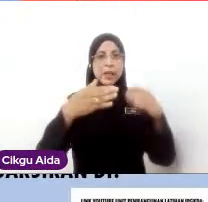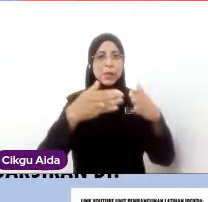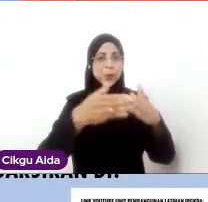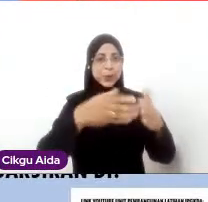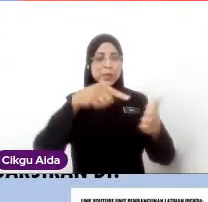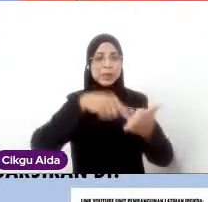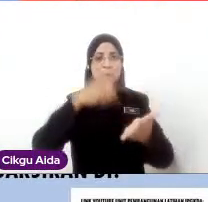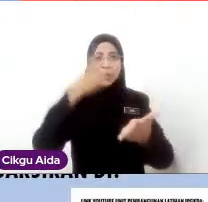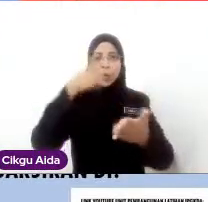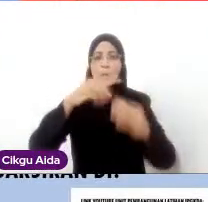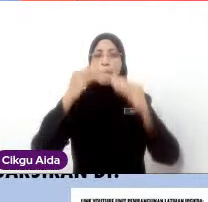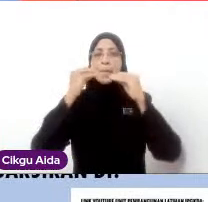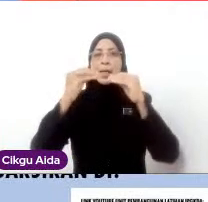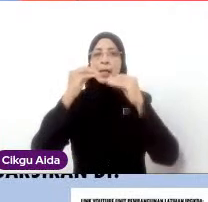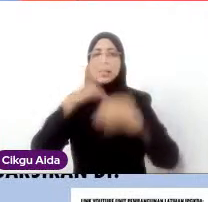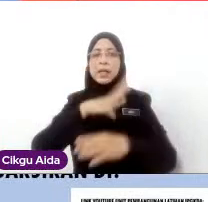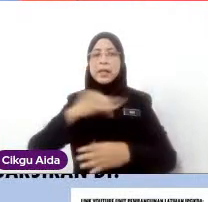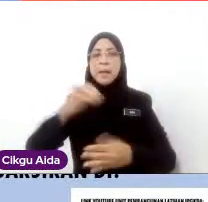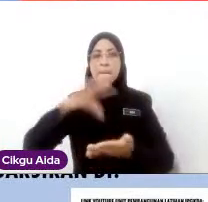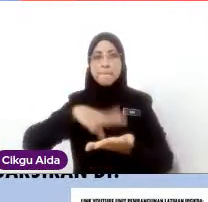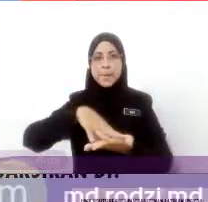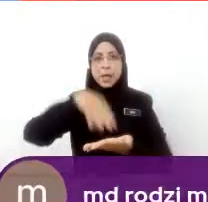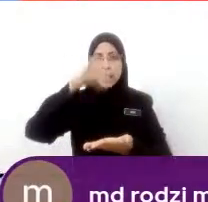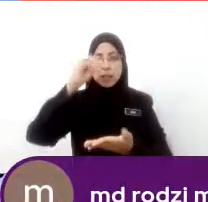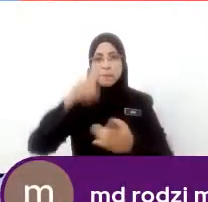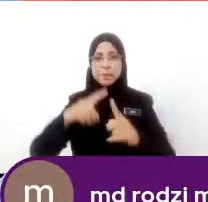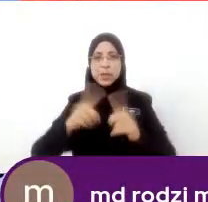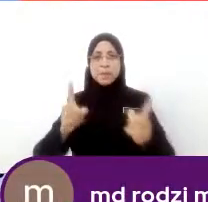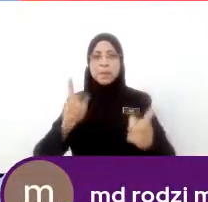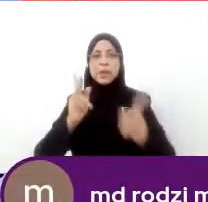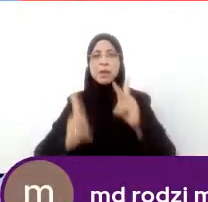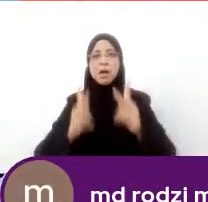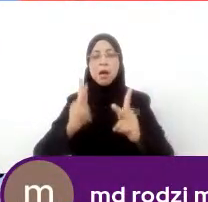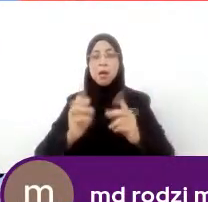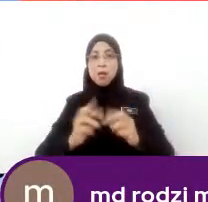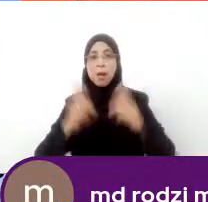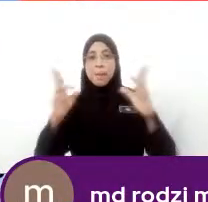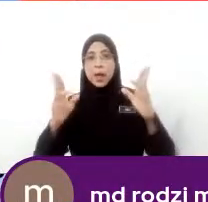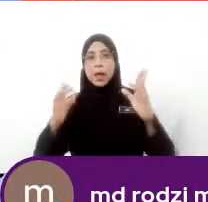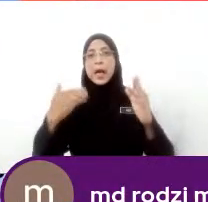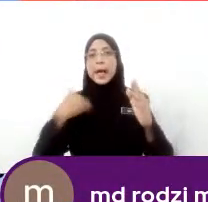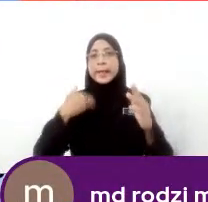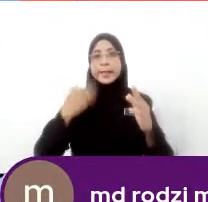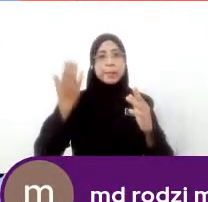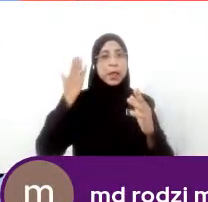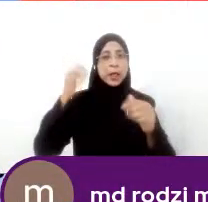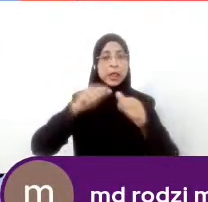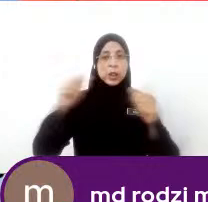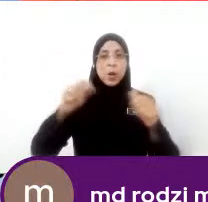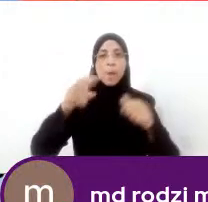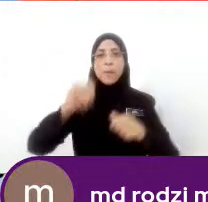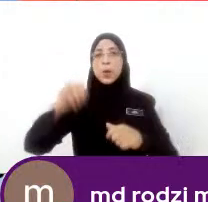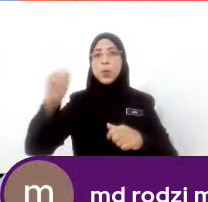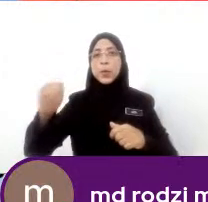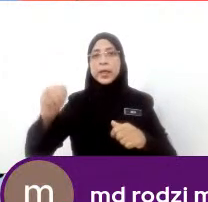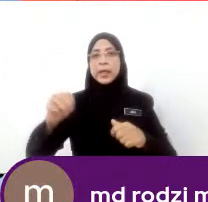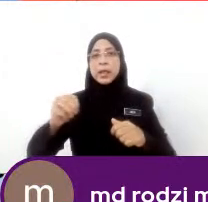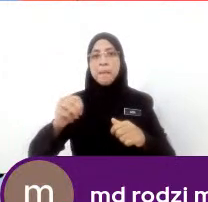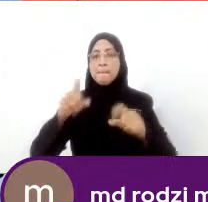yang selalunya kita gunakan lah. Tapi kalau ramai dekat belakang yang jauh sikit dengan TV tu, kita letak murid-murid yang totally